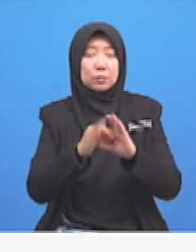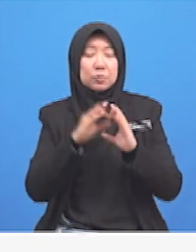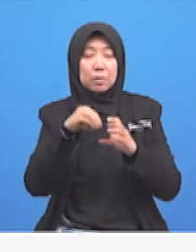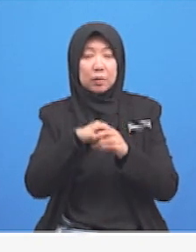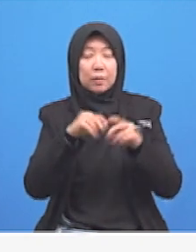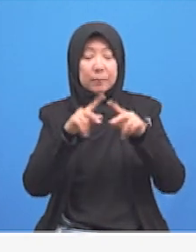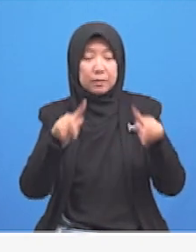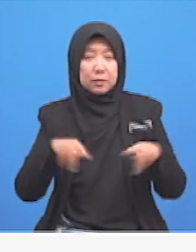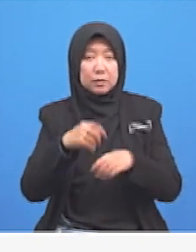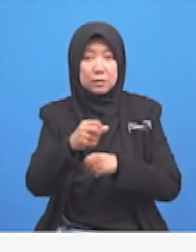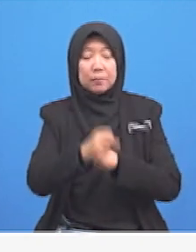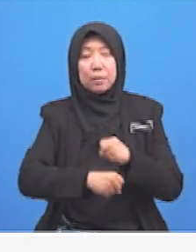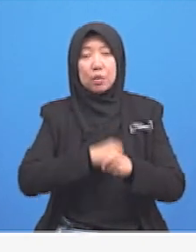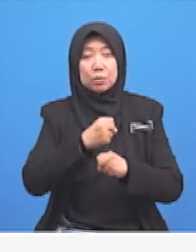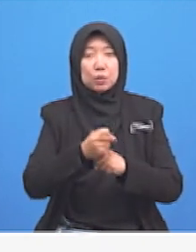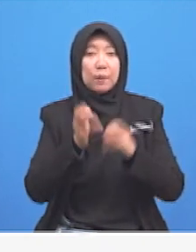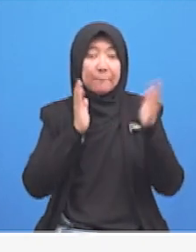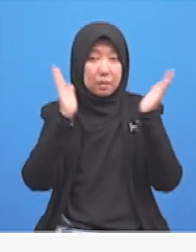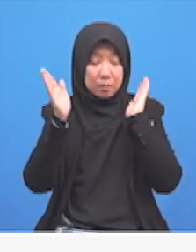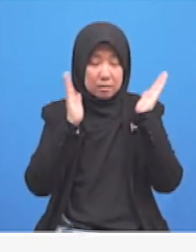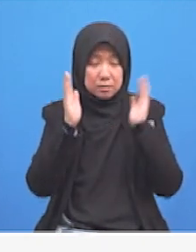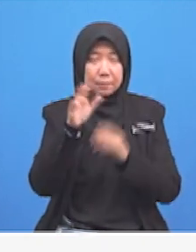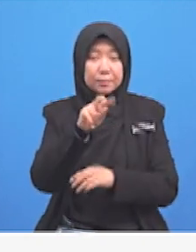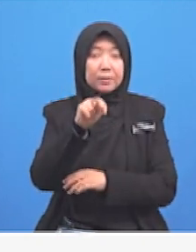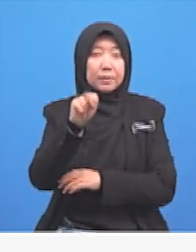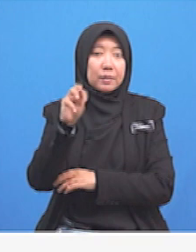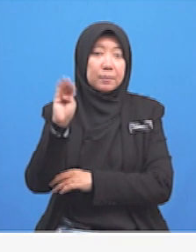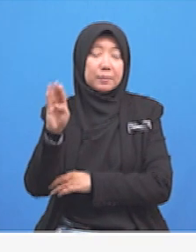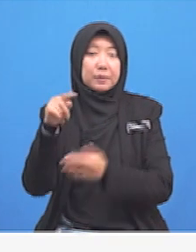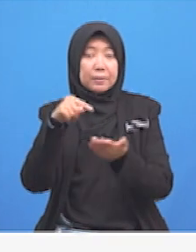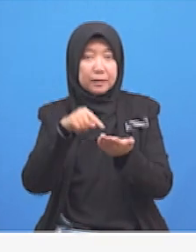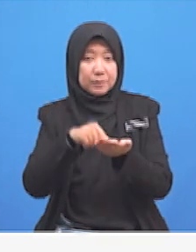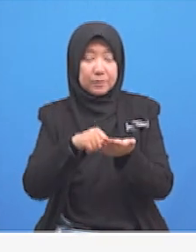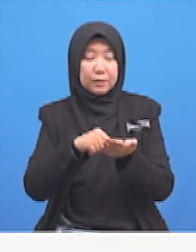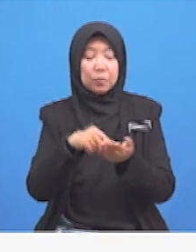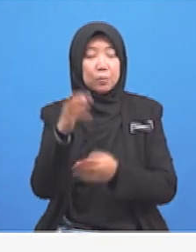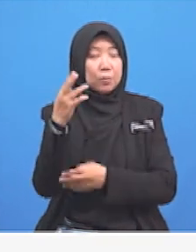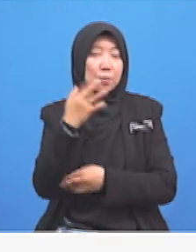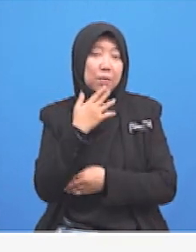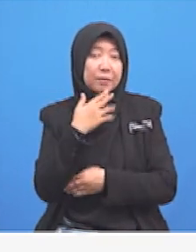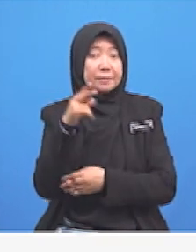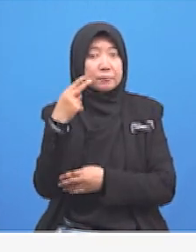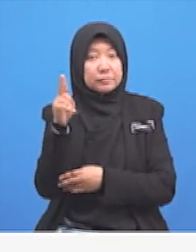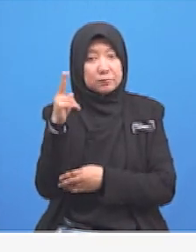Malaysia. Negeri-negeri Melayu Bersekutu ini telah dilabelkan berwarna hijau.